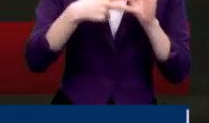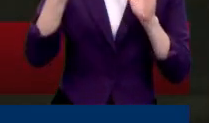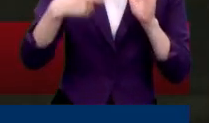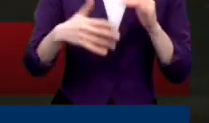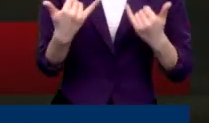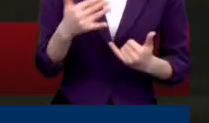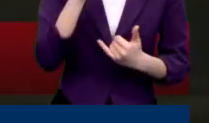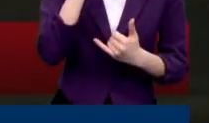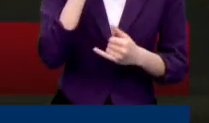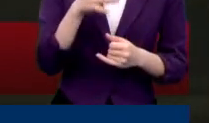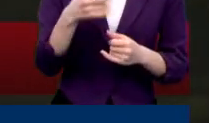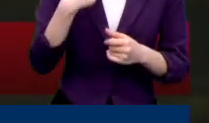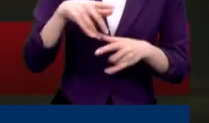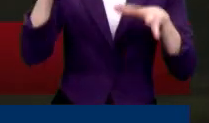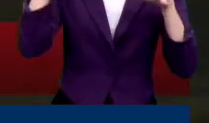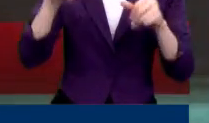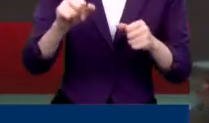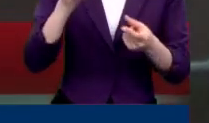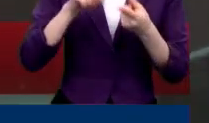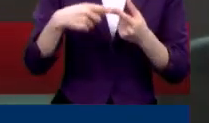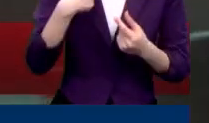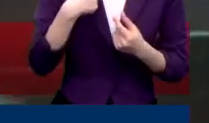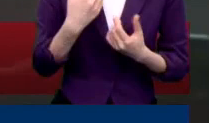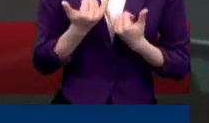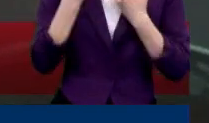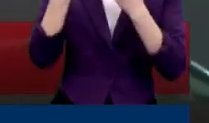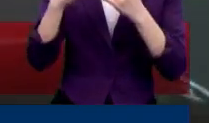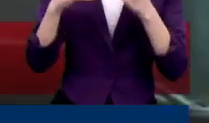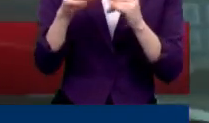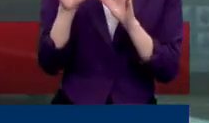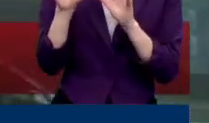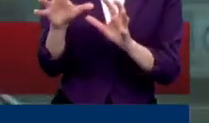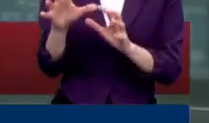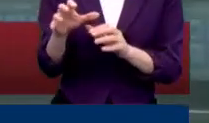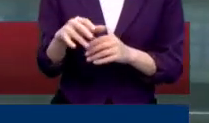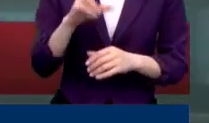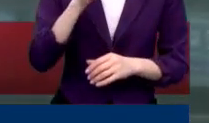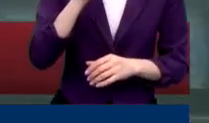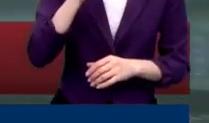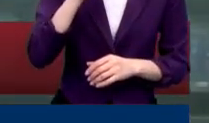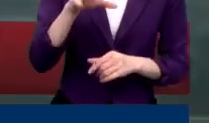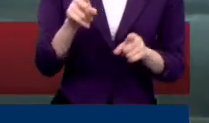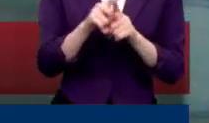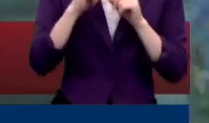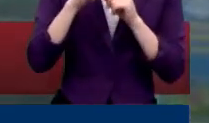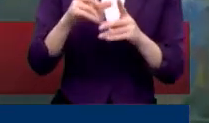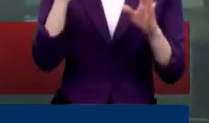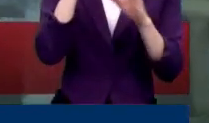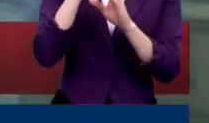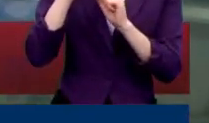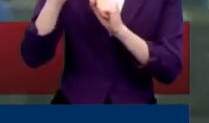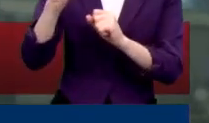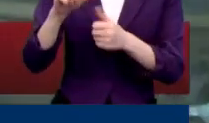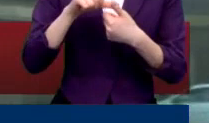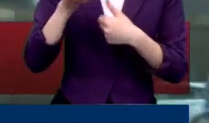времени отключают свет в знак неравнодушие будущему Земли. К слову, в Казахмысе экологической повестке уделяют